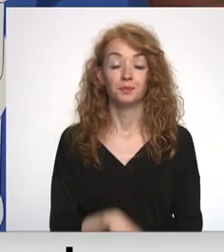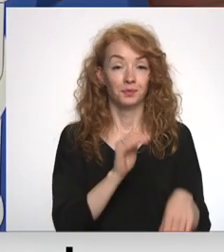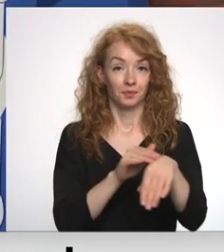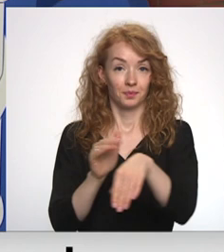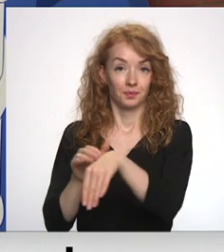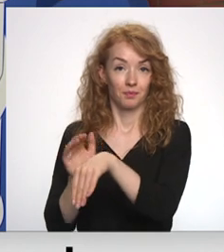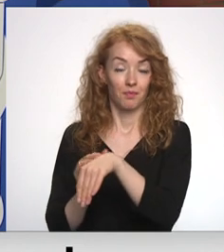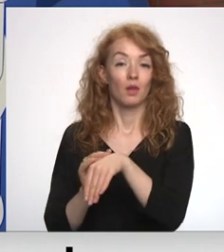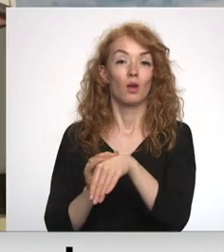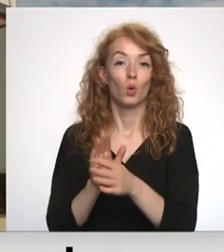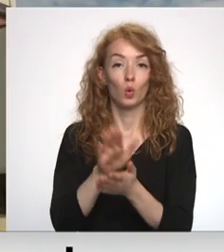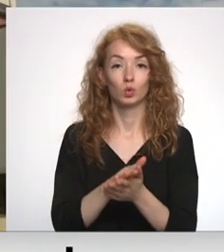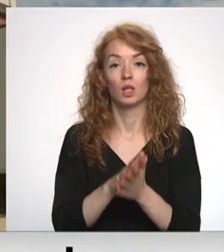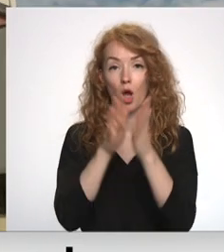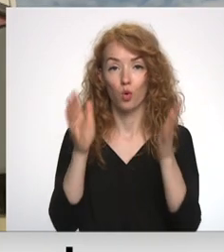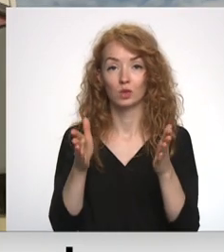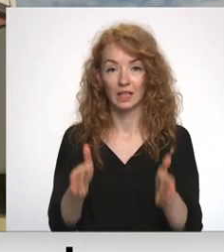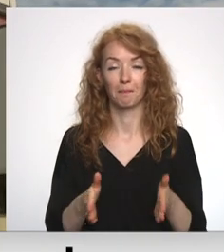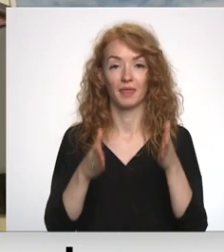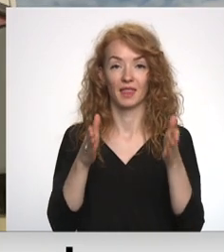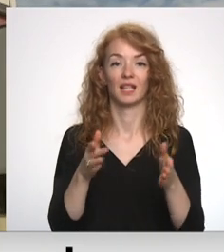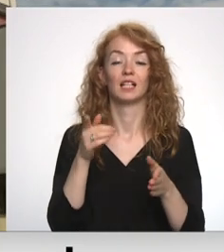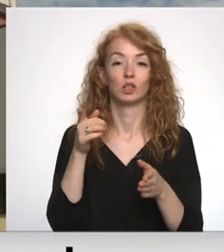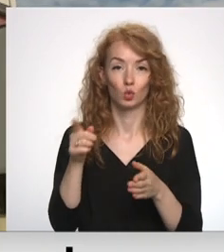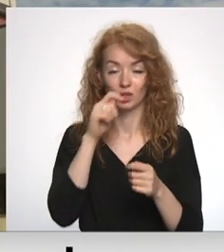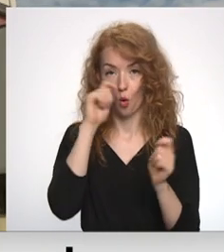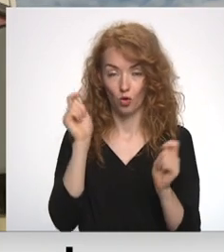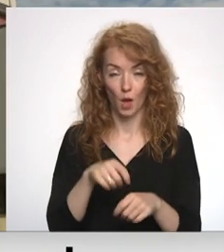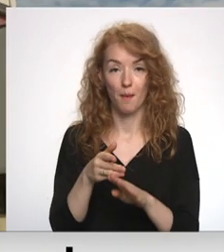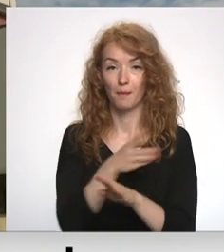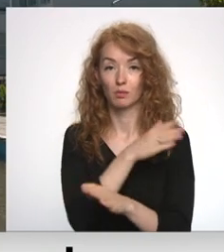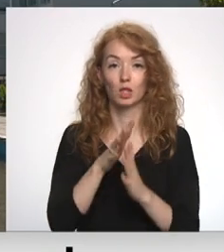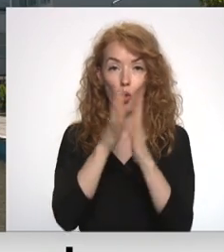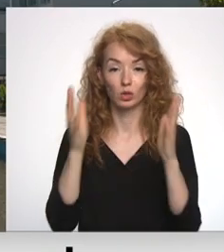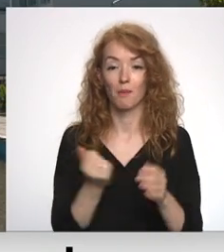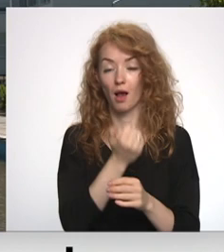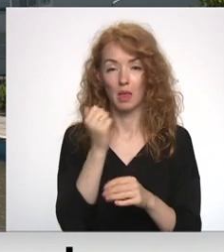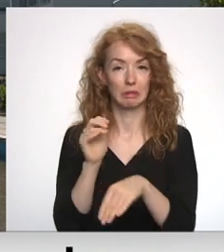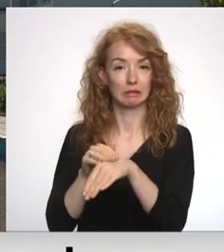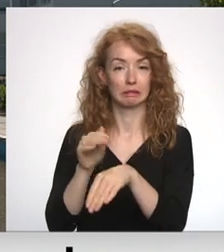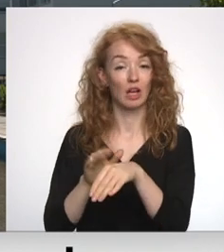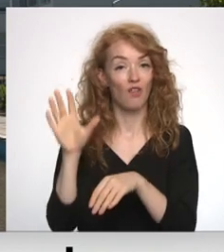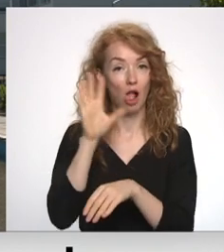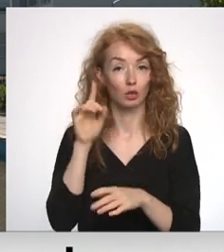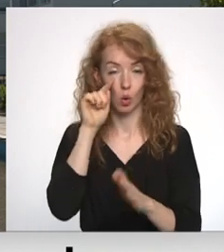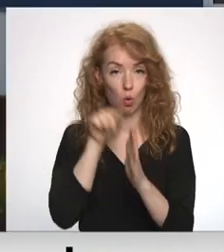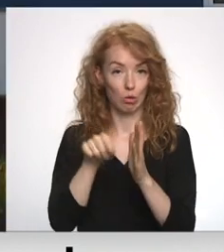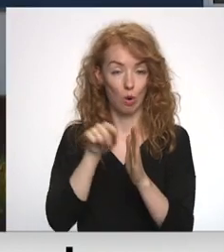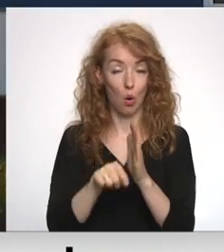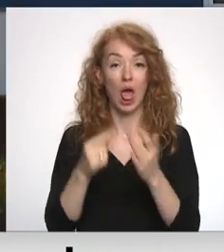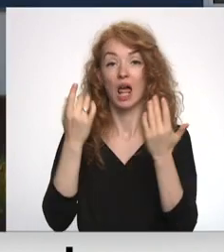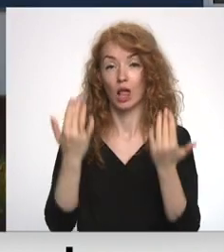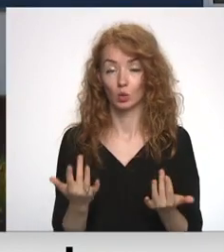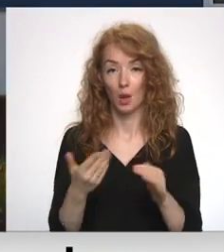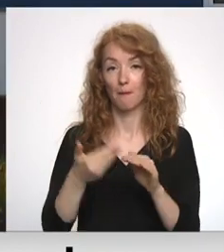Atgādināšu, ka uz vairāku slimnīcu miljonos eiro mērāmajiem zaudējumiem pirms vairākiem gadiem norādījusi valsts kontrole. Tā